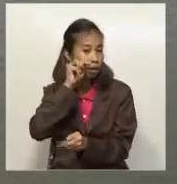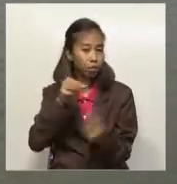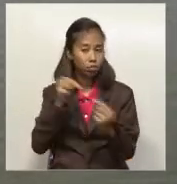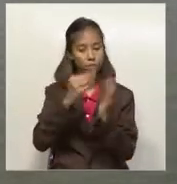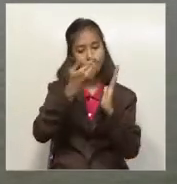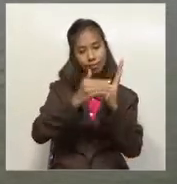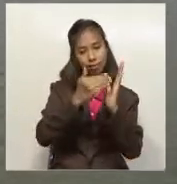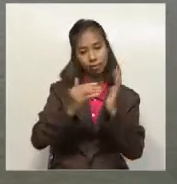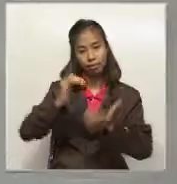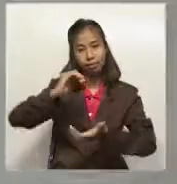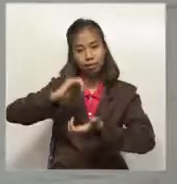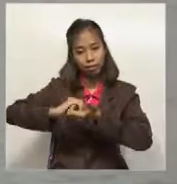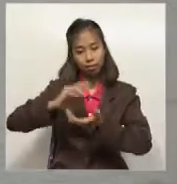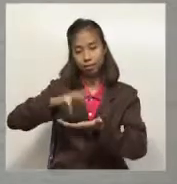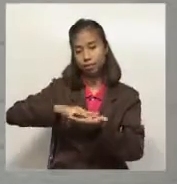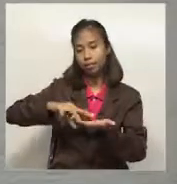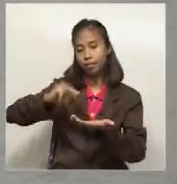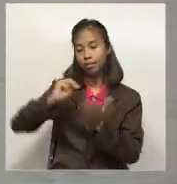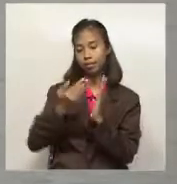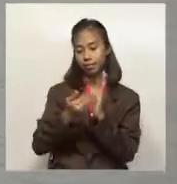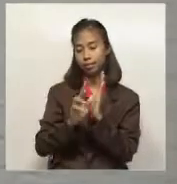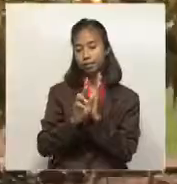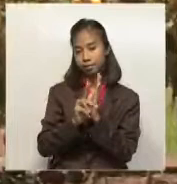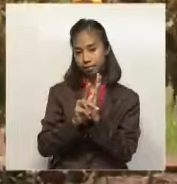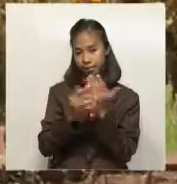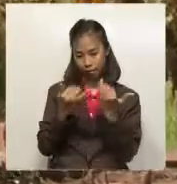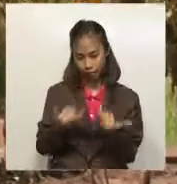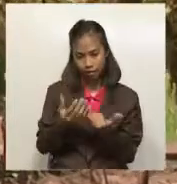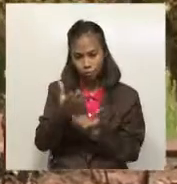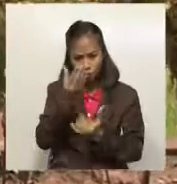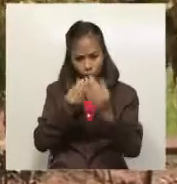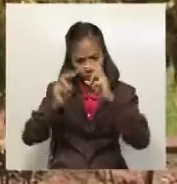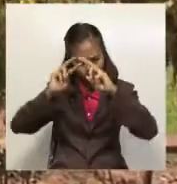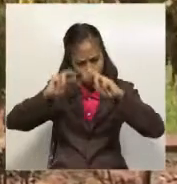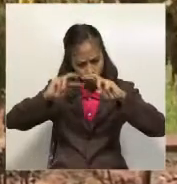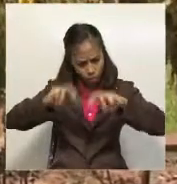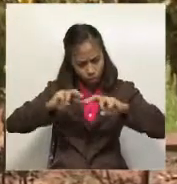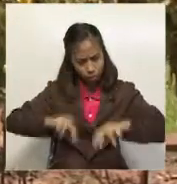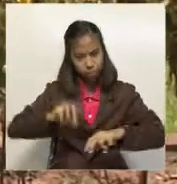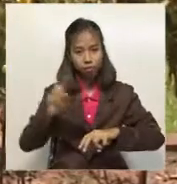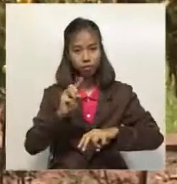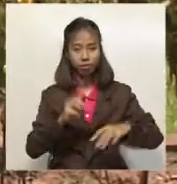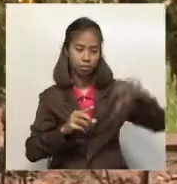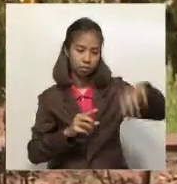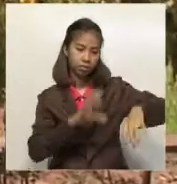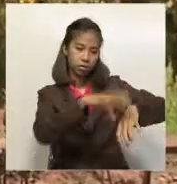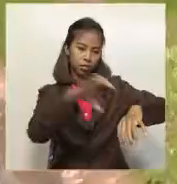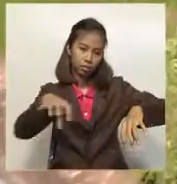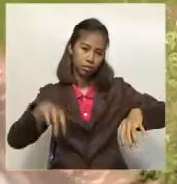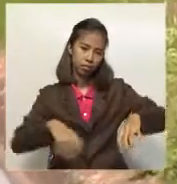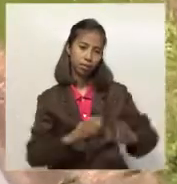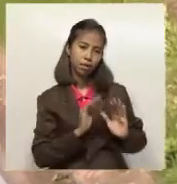คตะวันออกเฉียงเหนือร่วมกับทางมหาวิทยาลัยขอนแก่นจากการศึกษาเนี่ยก็พบว่าแหล่งเก็บกักน้ำรว